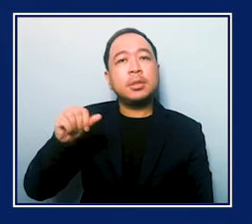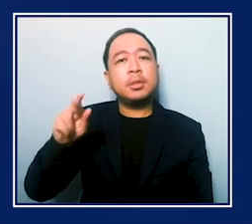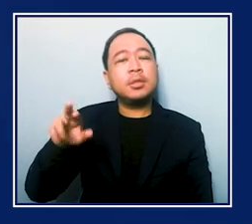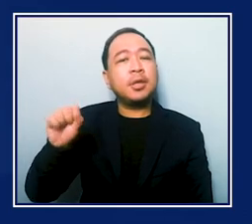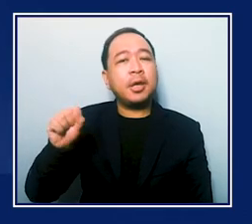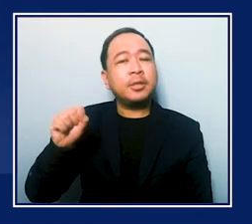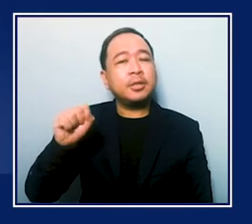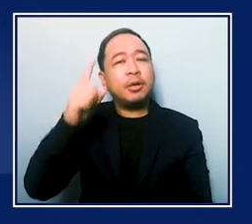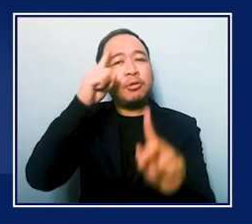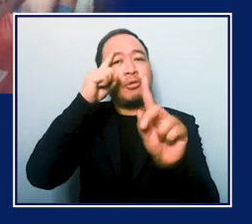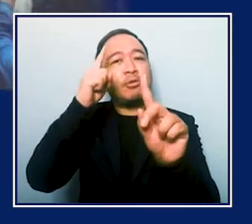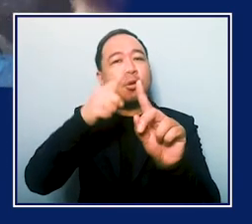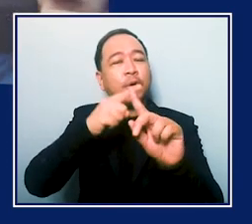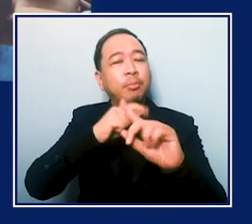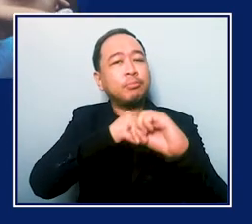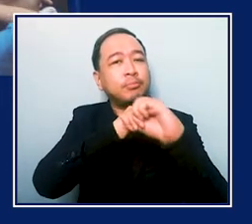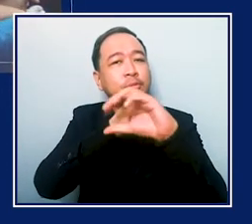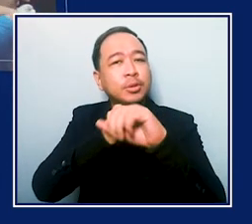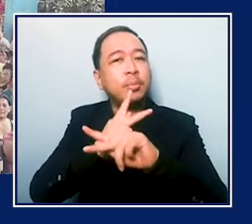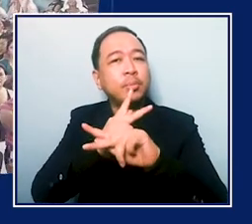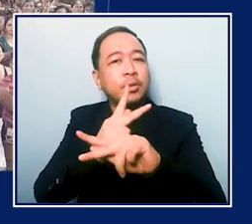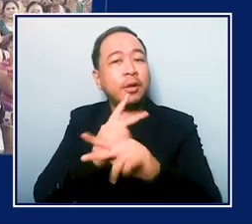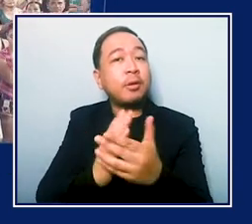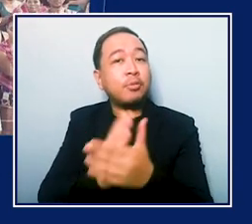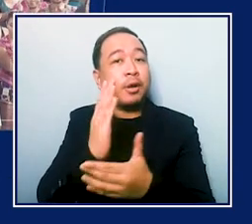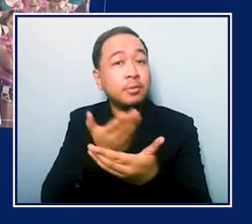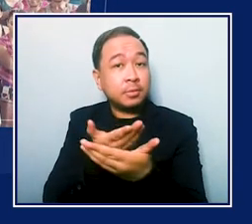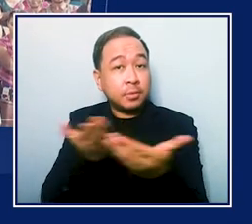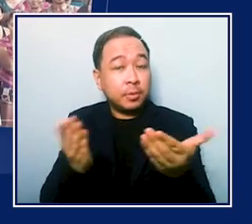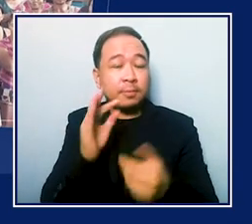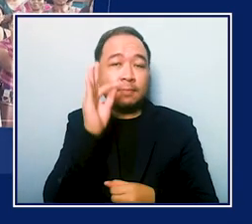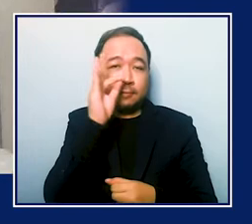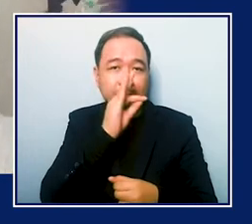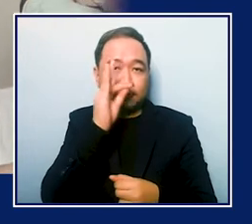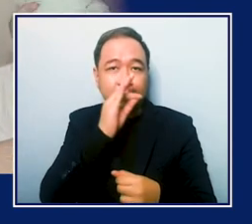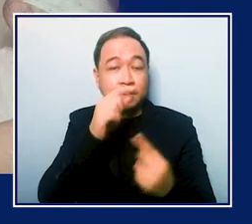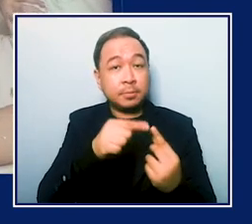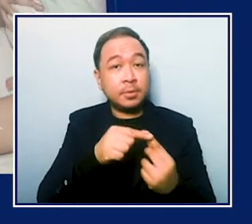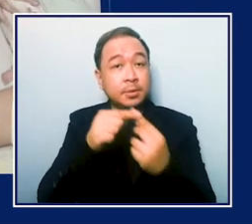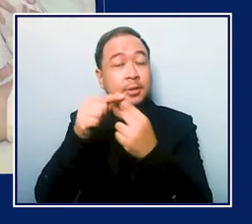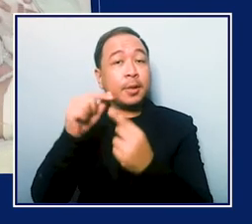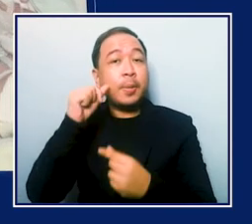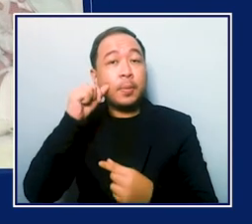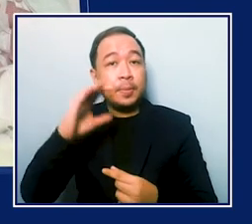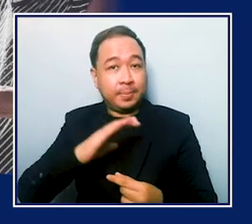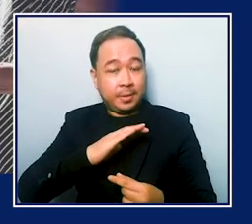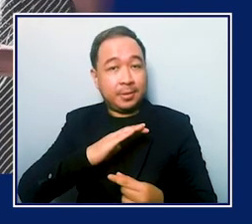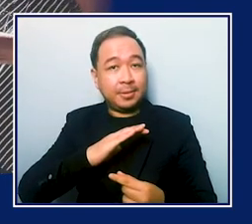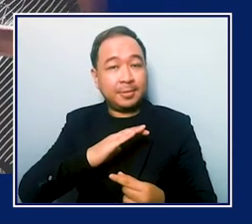para isulong at protektahan ang kapakanan ng mga Pilipino, lalo na ng mga